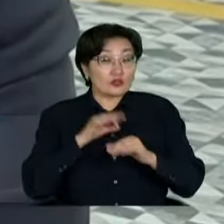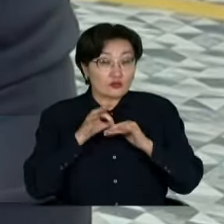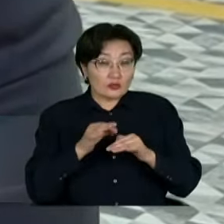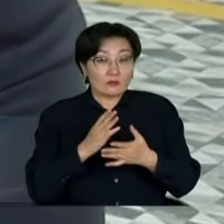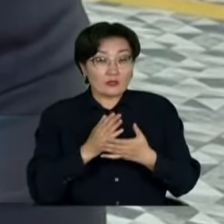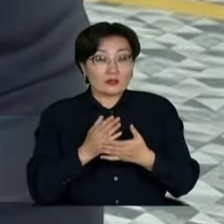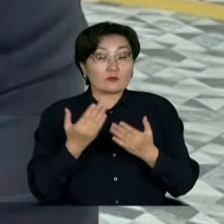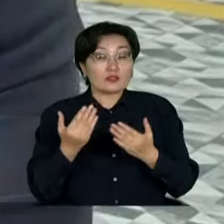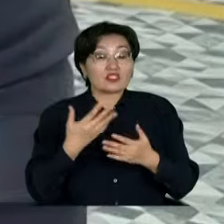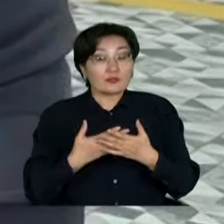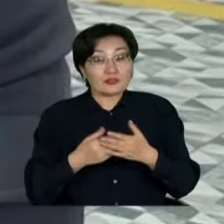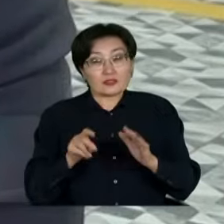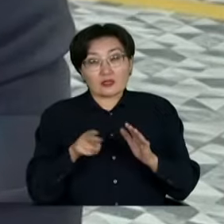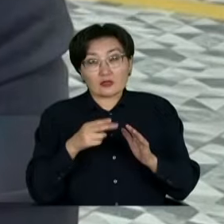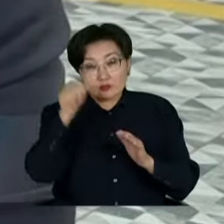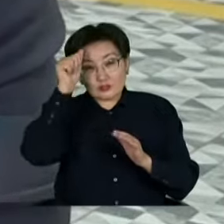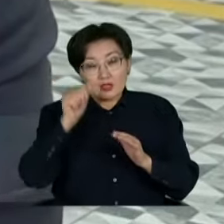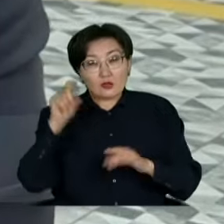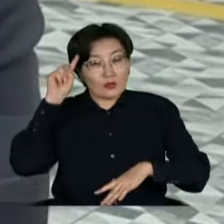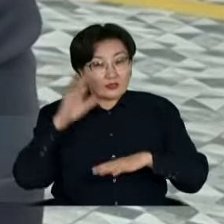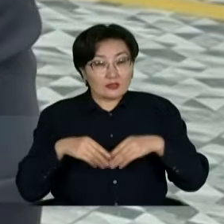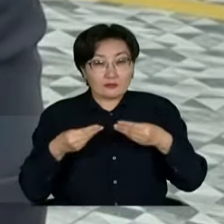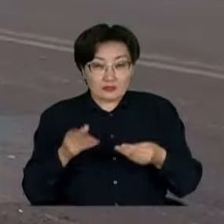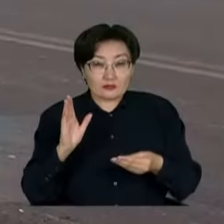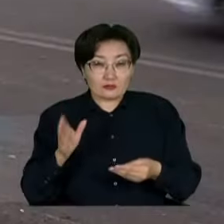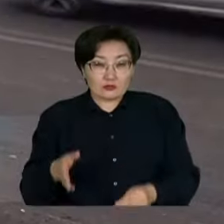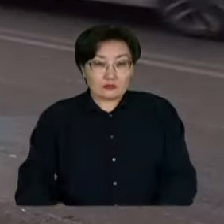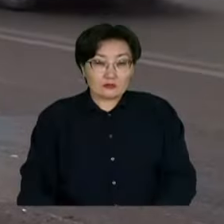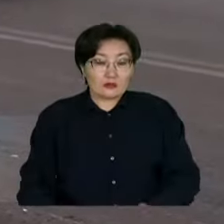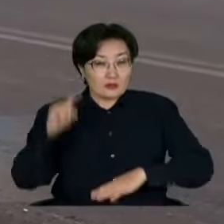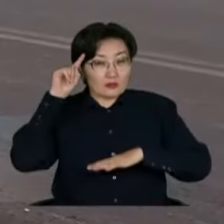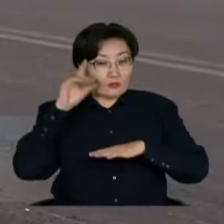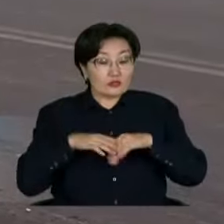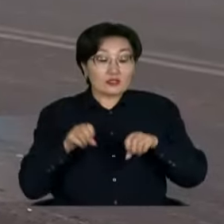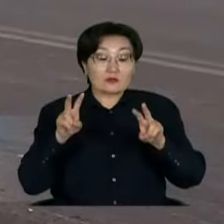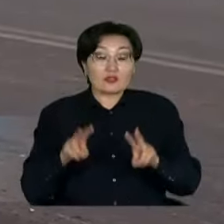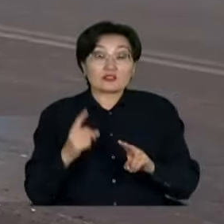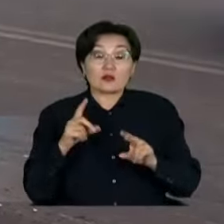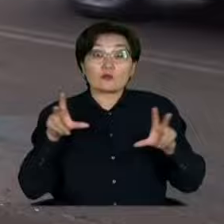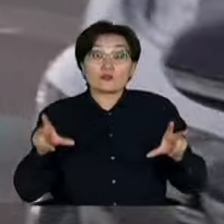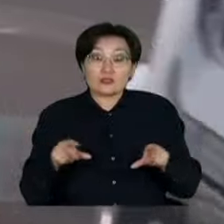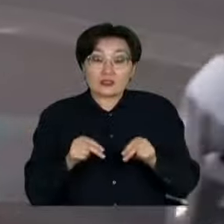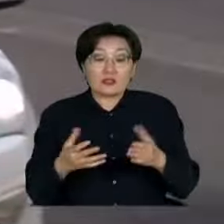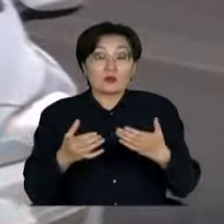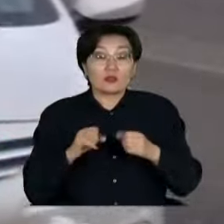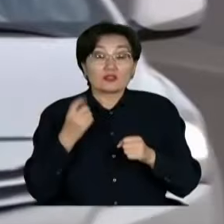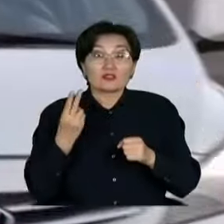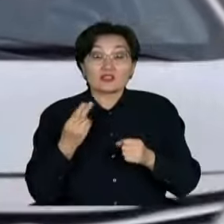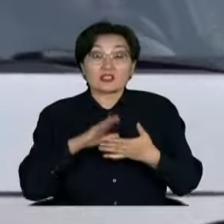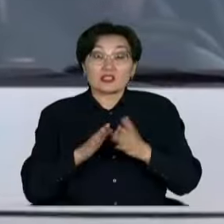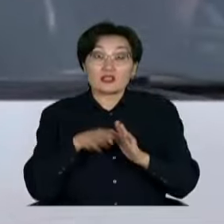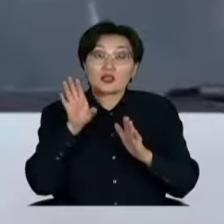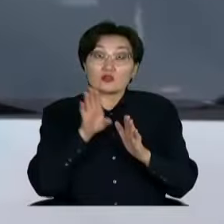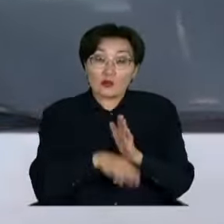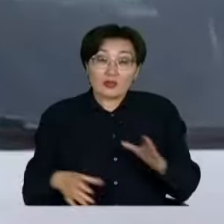жатыр. Олар да шамамен 90 айында әкімдікке тапсырылады. Әкімдік өкілдерінің тағы бір уәдесін алған әлеуметтік осал топқа